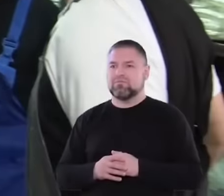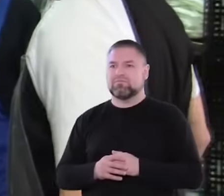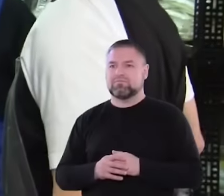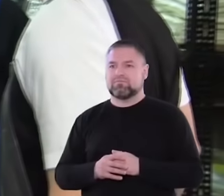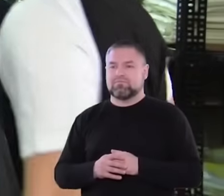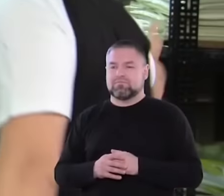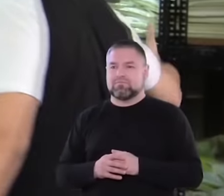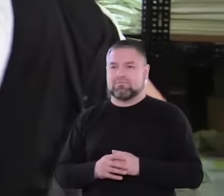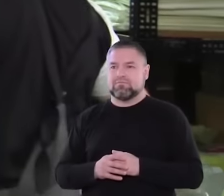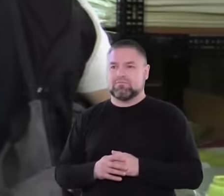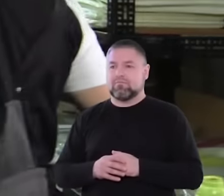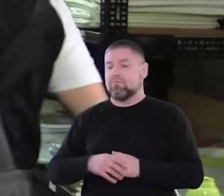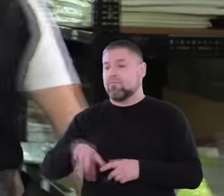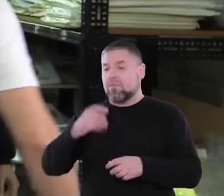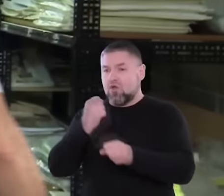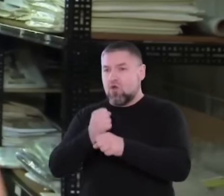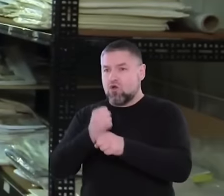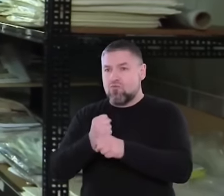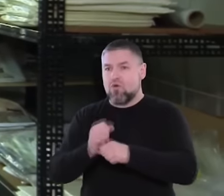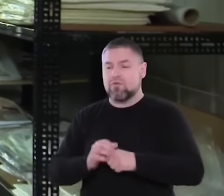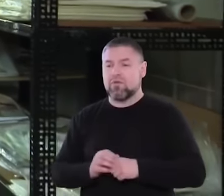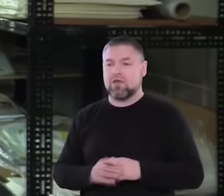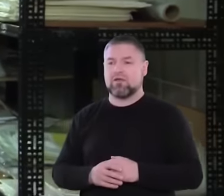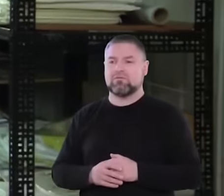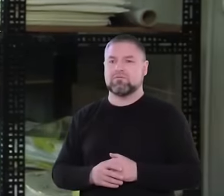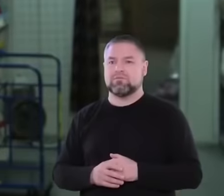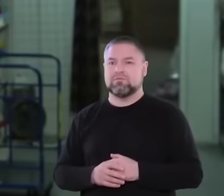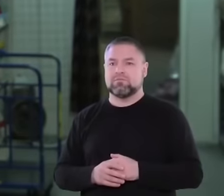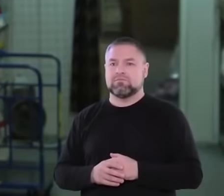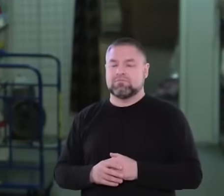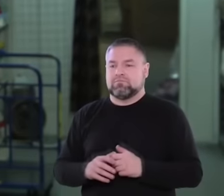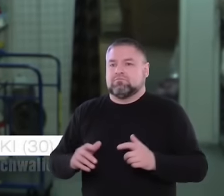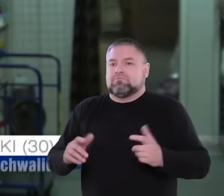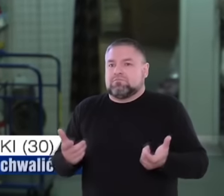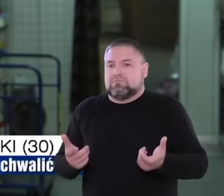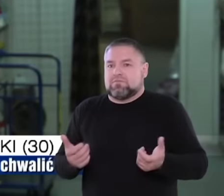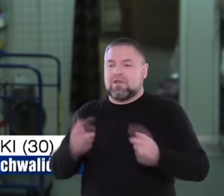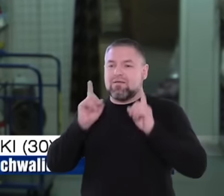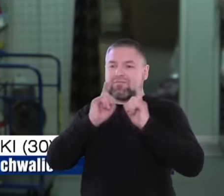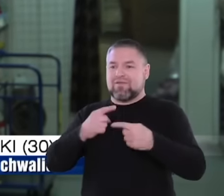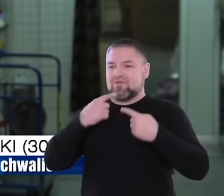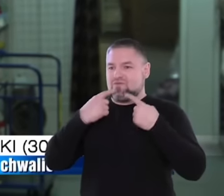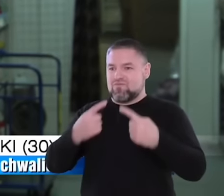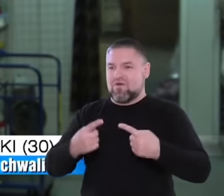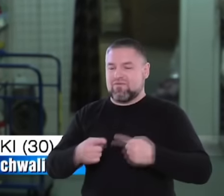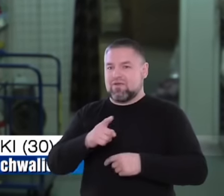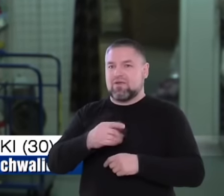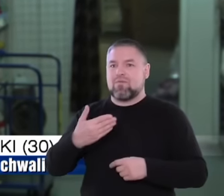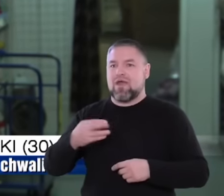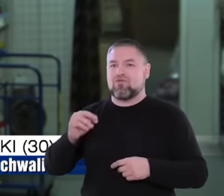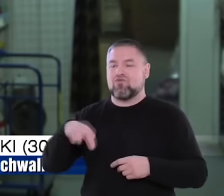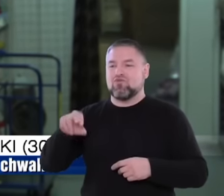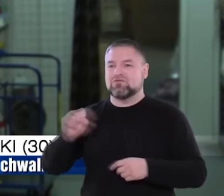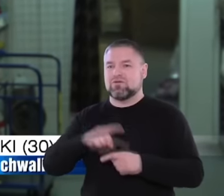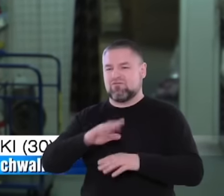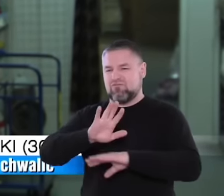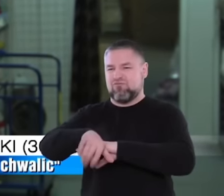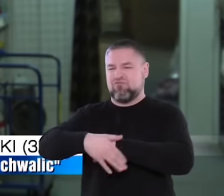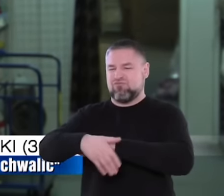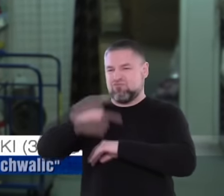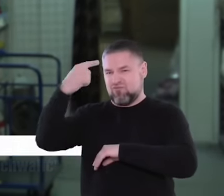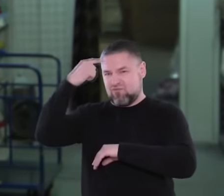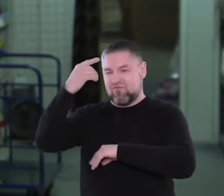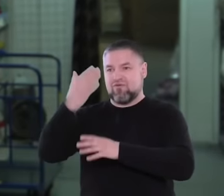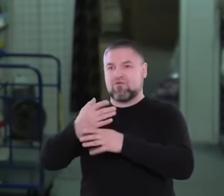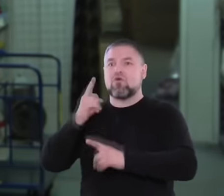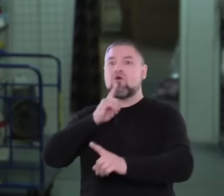drugich. Weźcie do jakiejś roboty. Co jest? No co? Prawdę powiedziałem. Ta jego Martusia to pustak totalny.